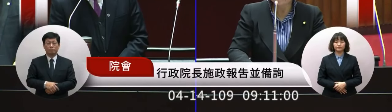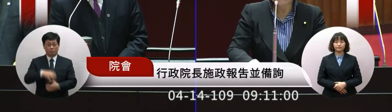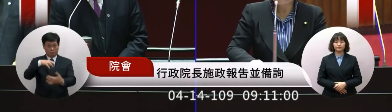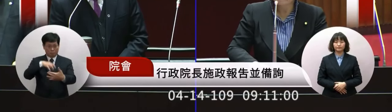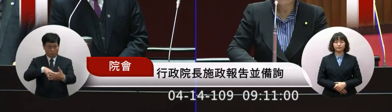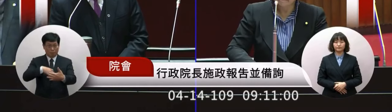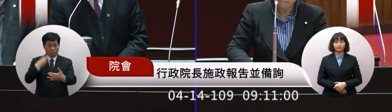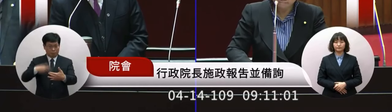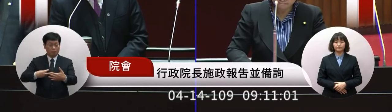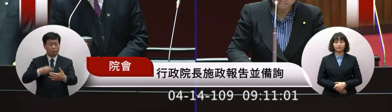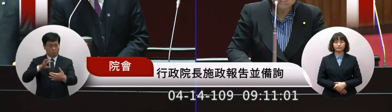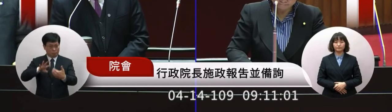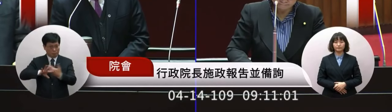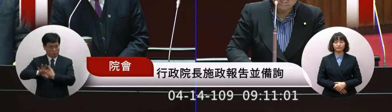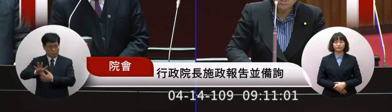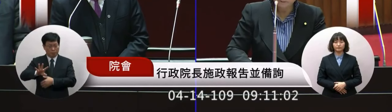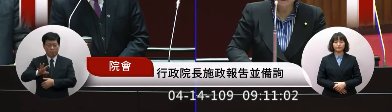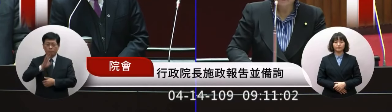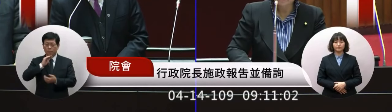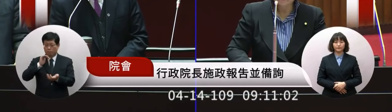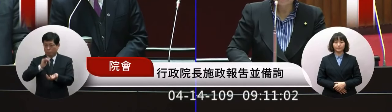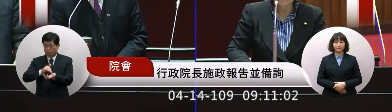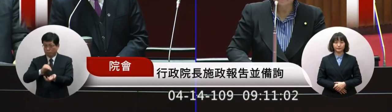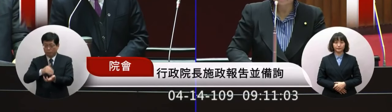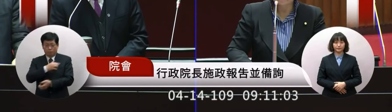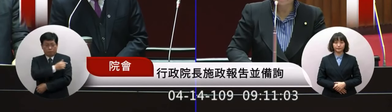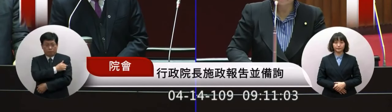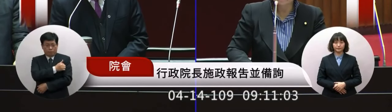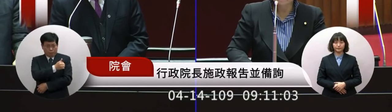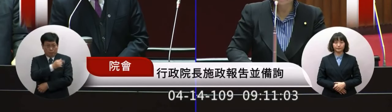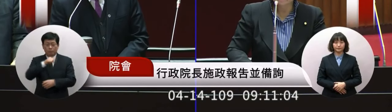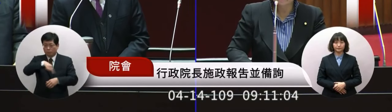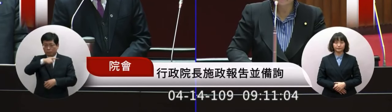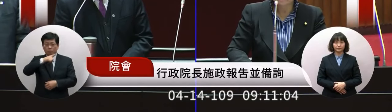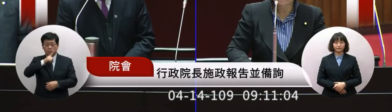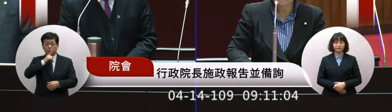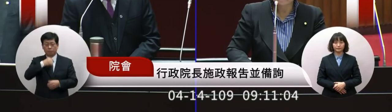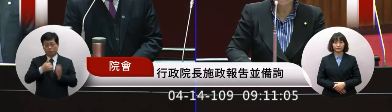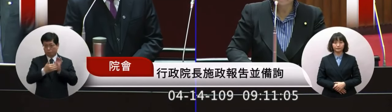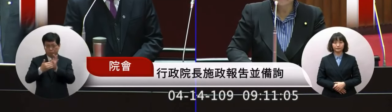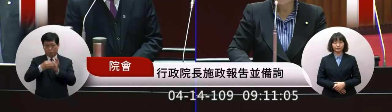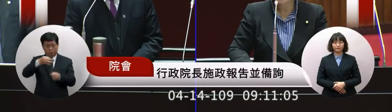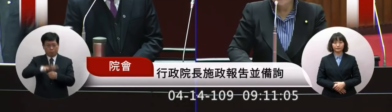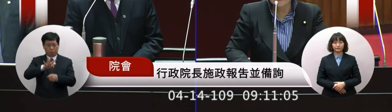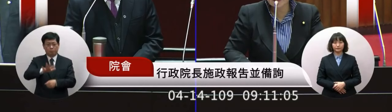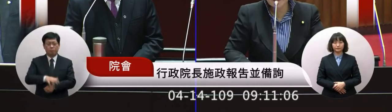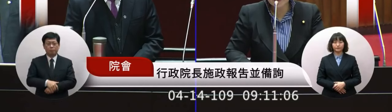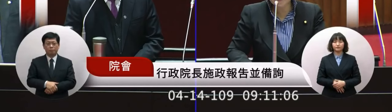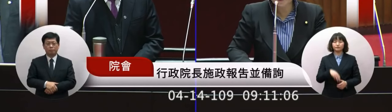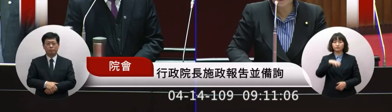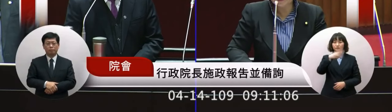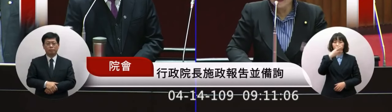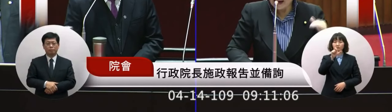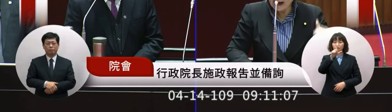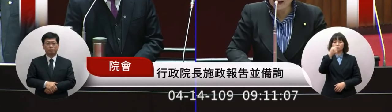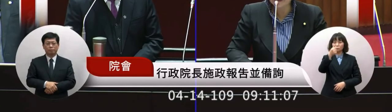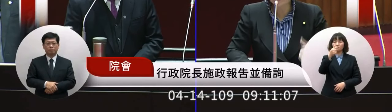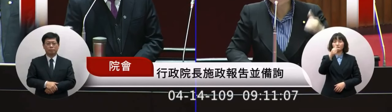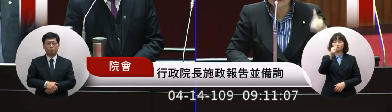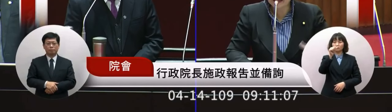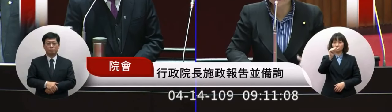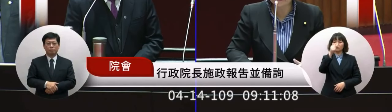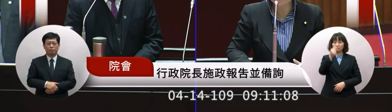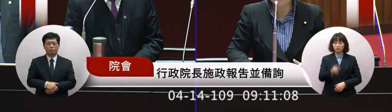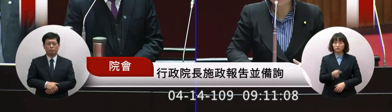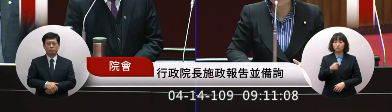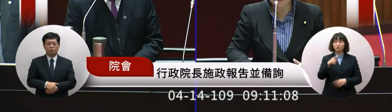这里面还包括我们医护人员的防疫津贴， 都有在里面。 365亿还